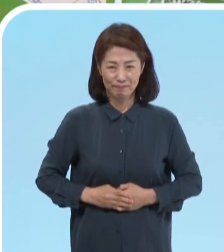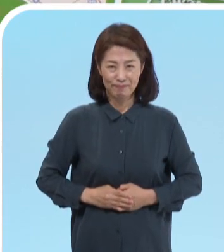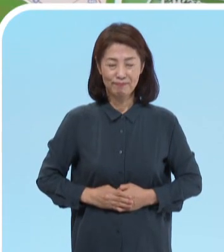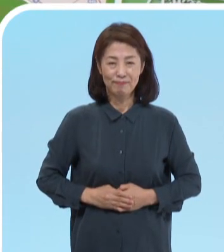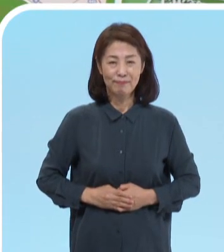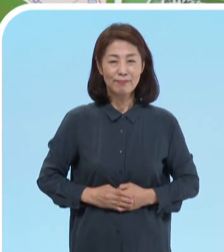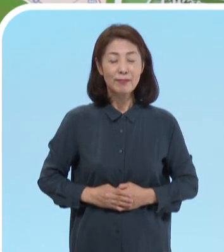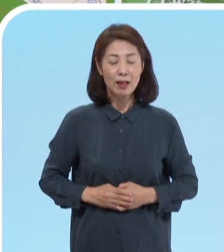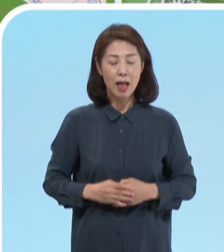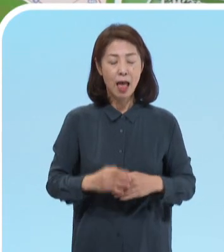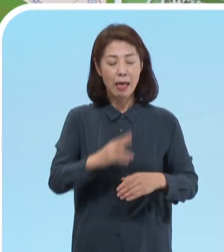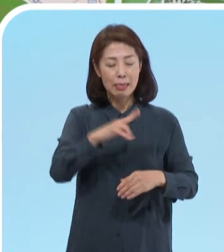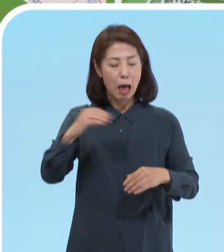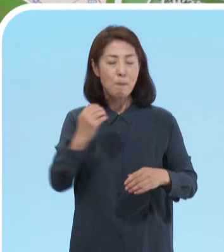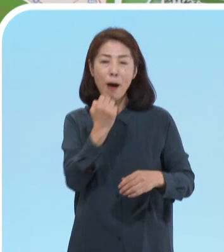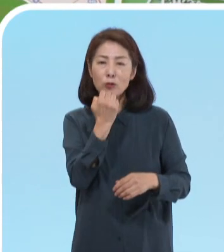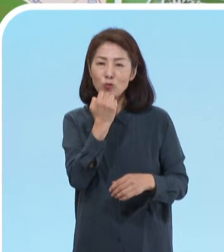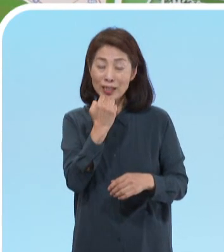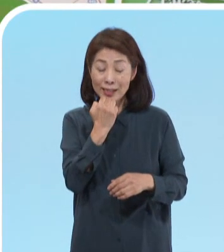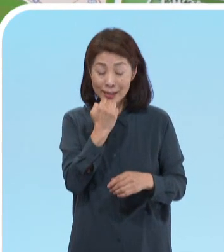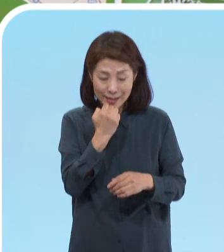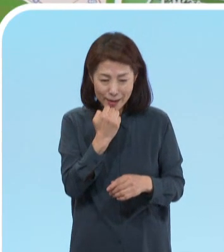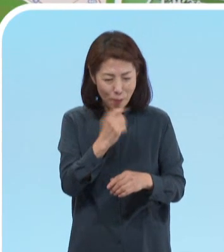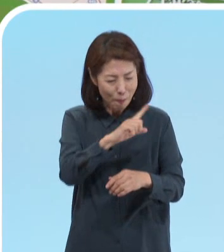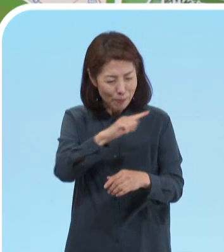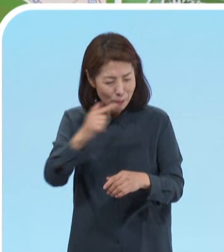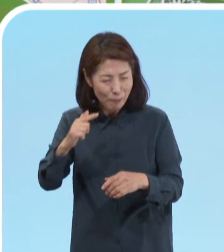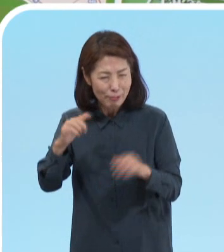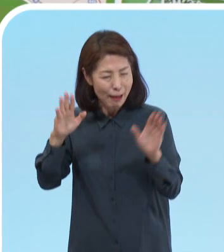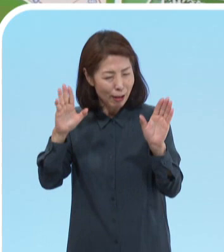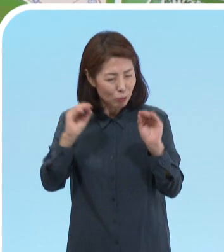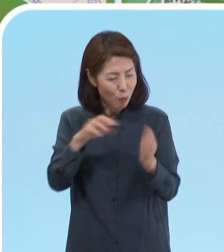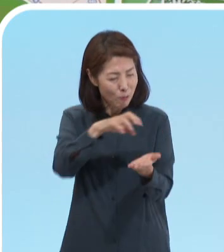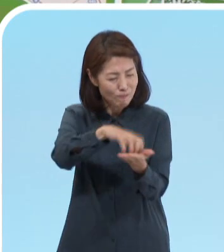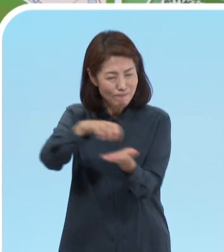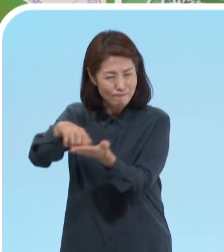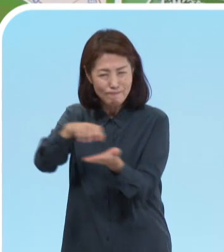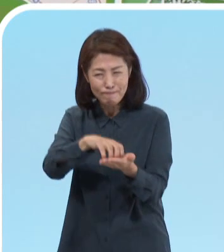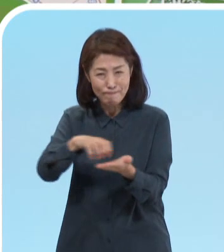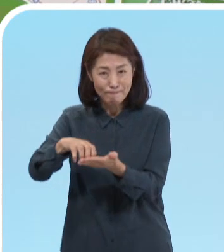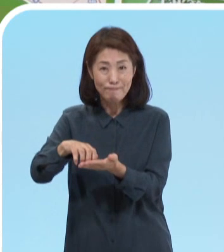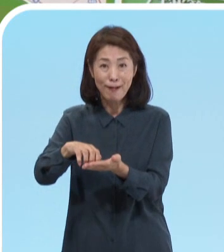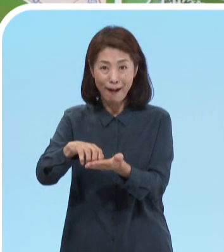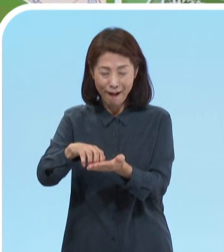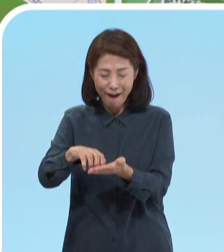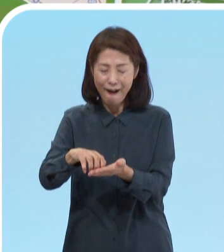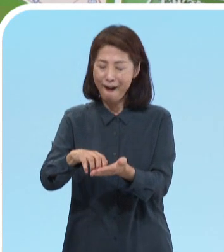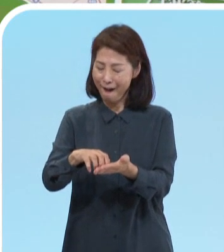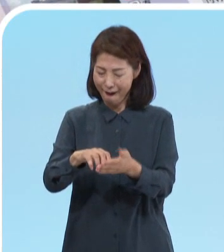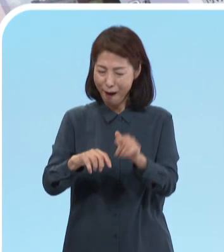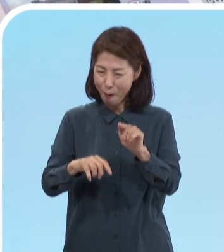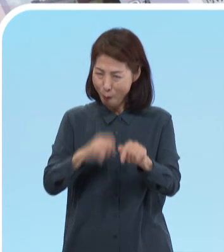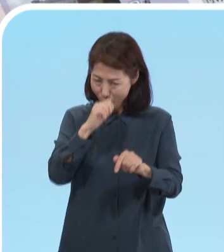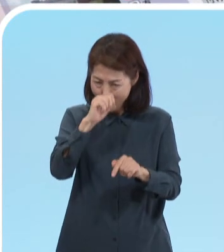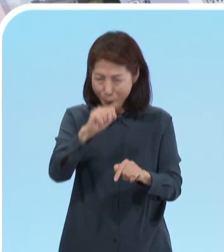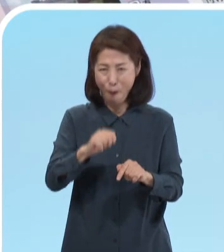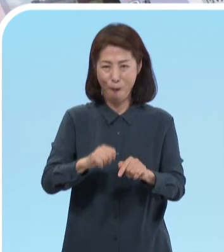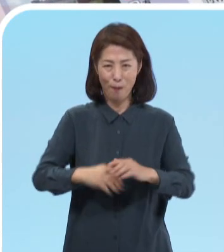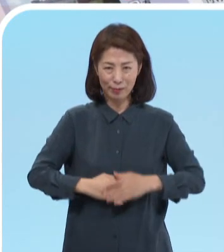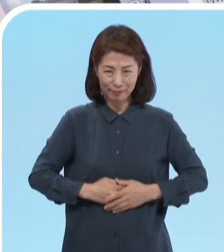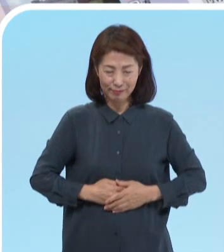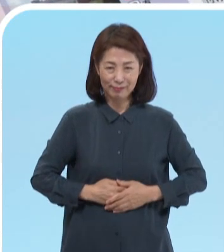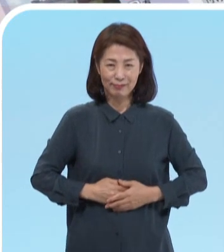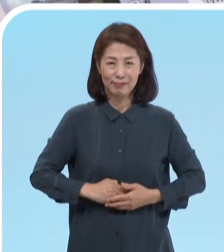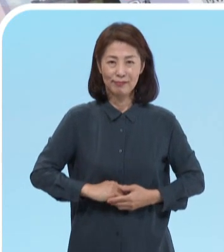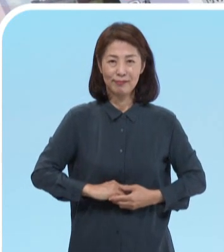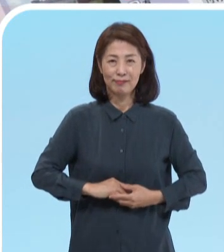2020。 丹波栗の魅力が楽しめる丹波地域のお店や観光地が掲載されていて、このマップかな